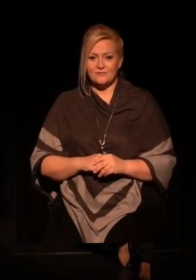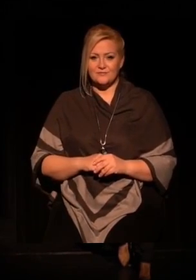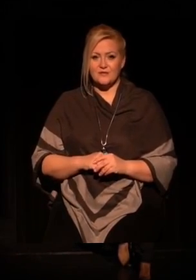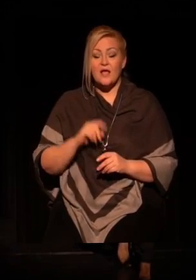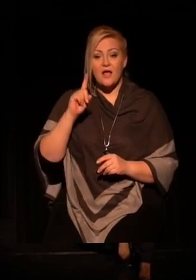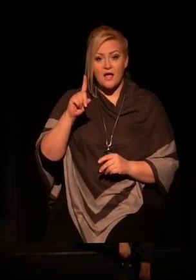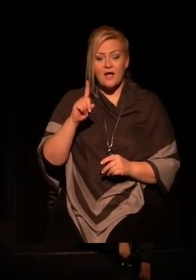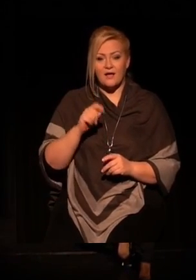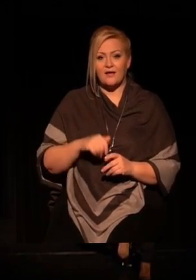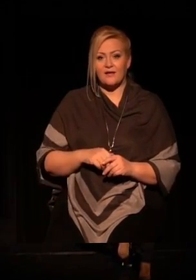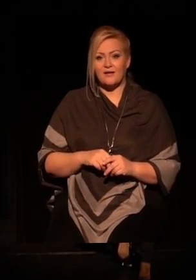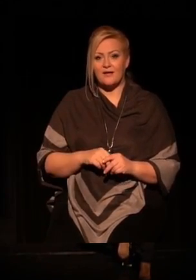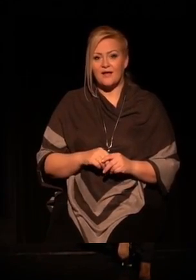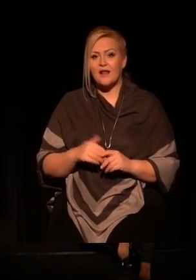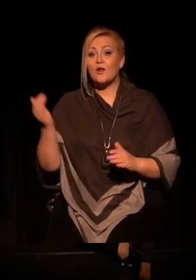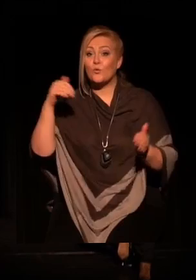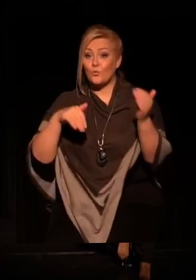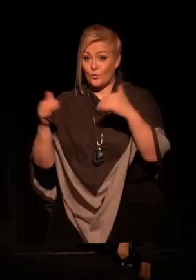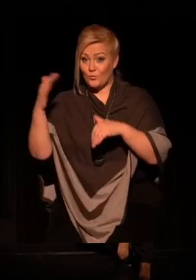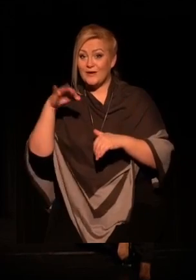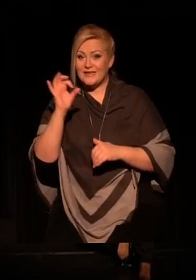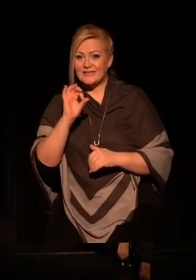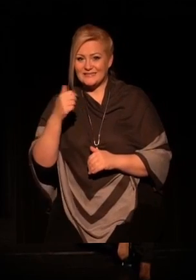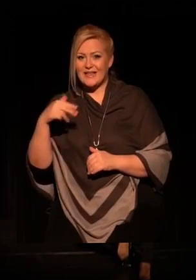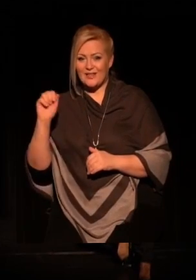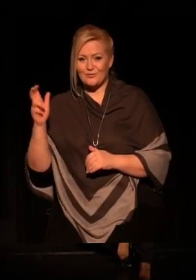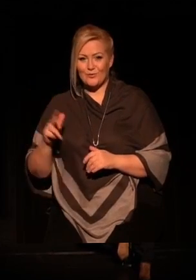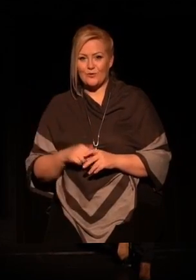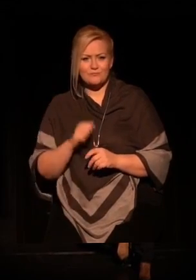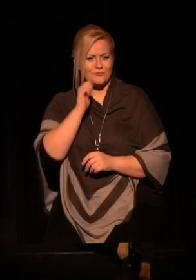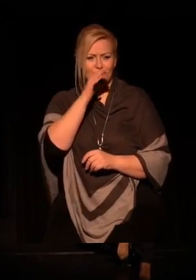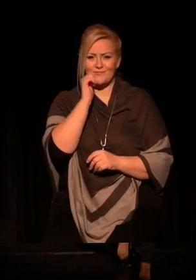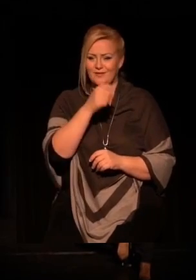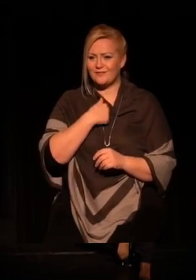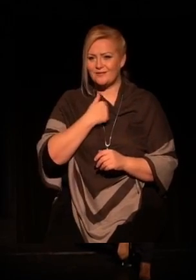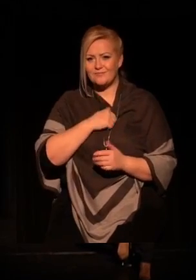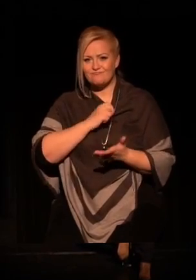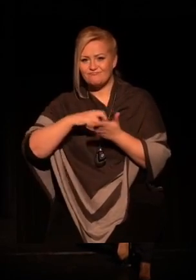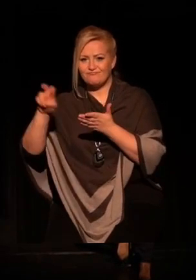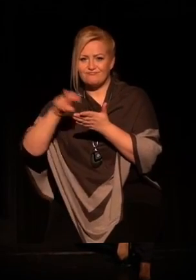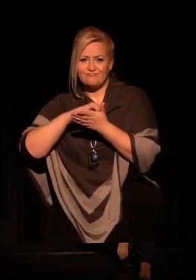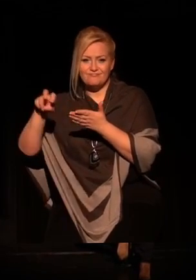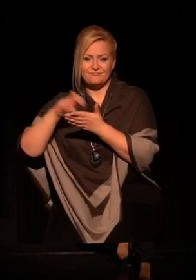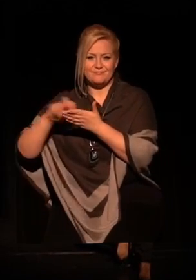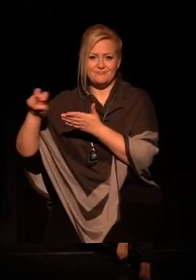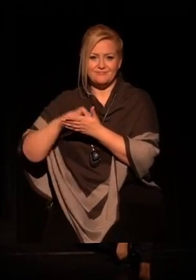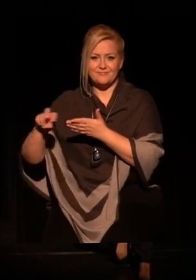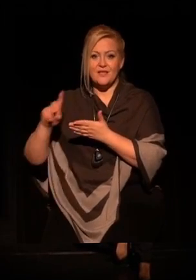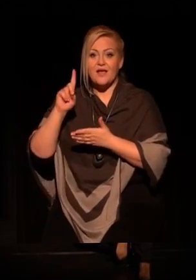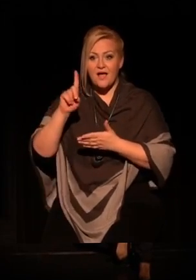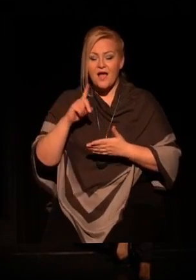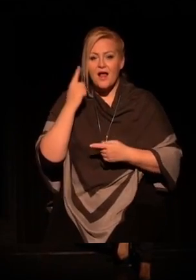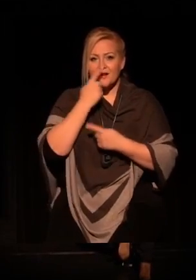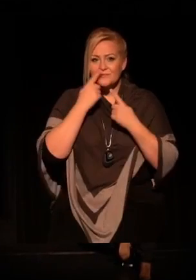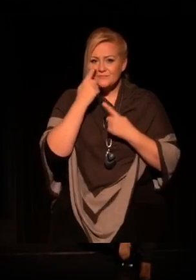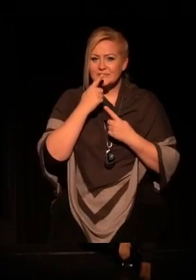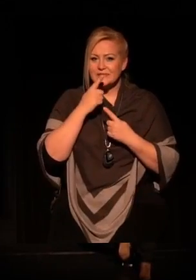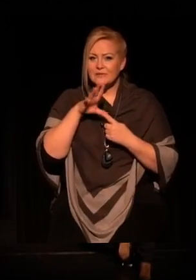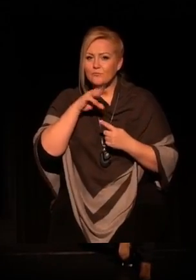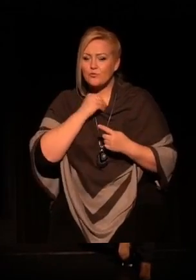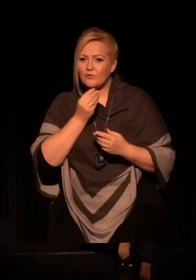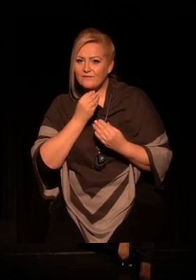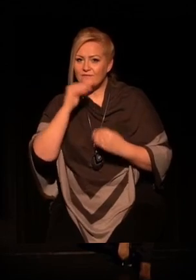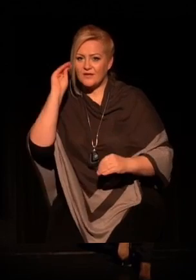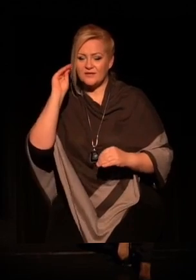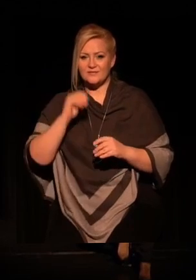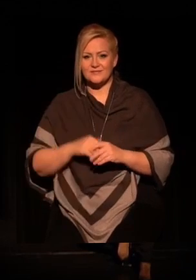gór sanocko-turczańskich, po których biegam prawie że codziennie, można jeszcze coś robić, można gdzieś sięgać po te